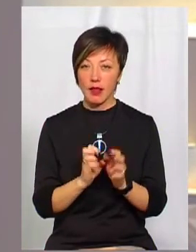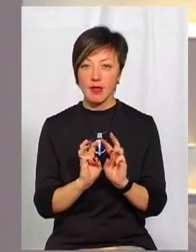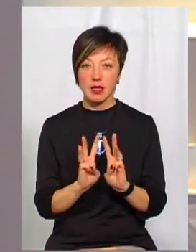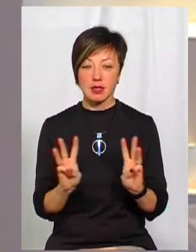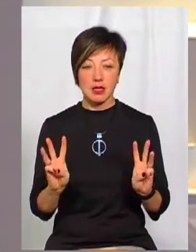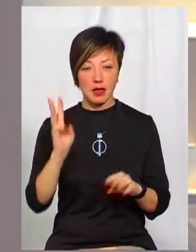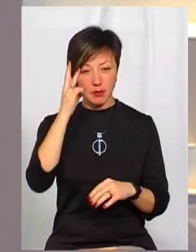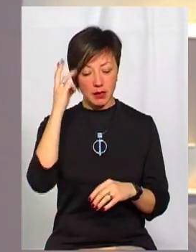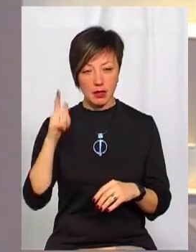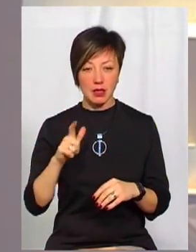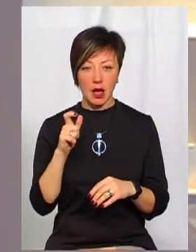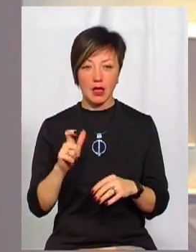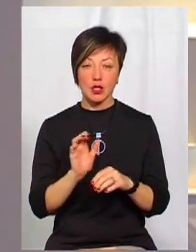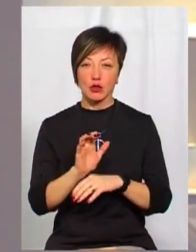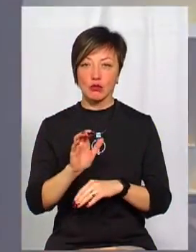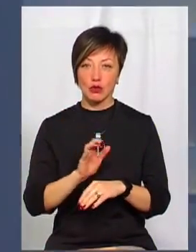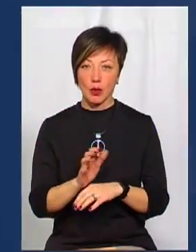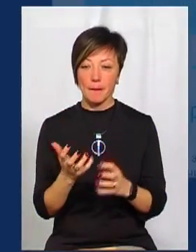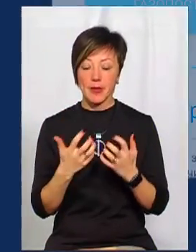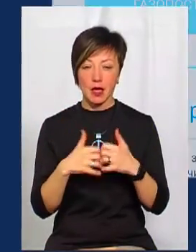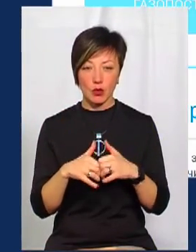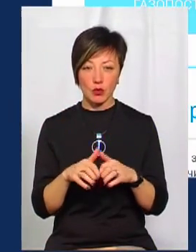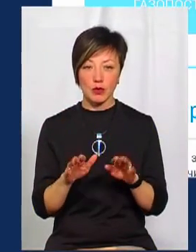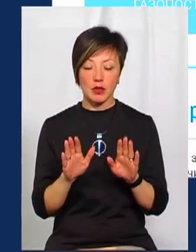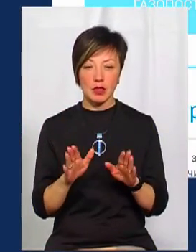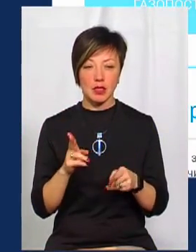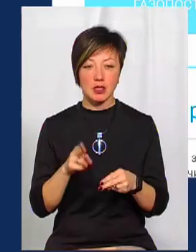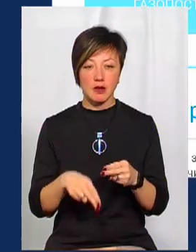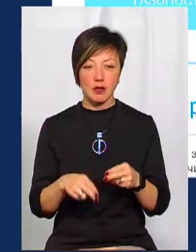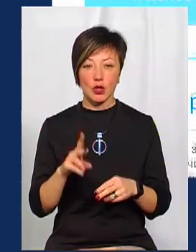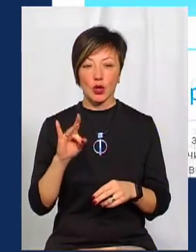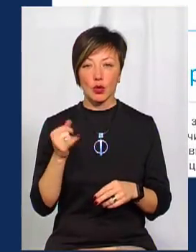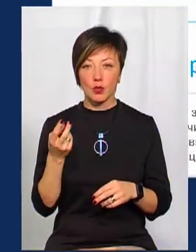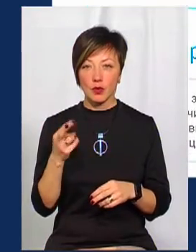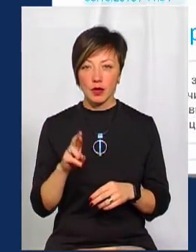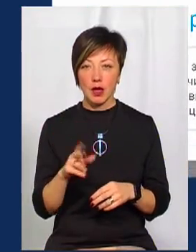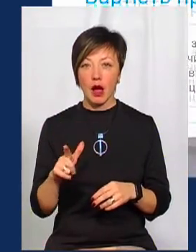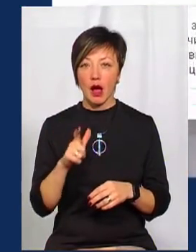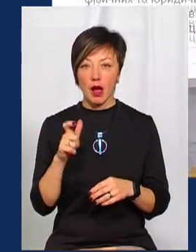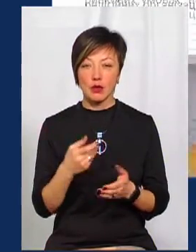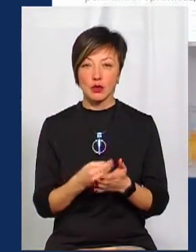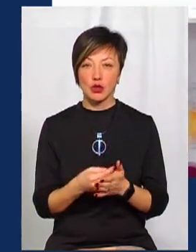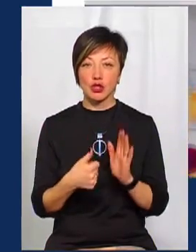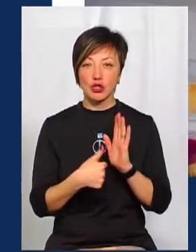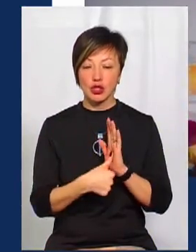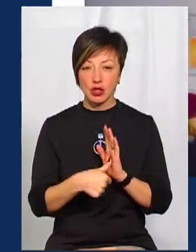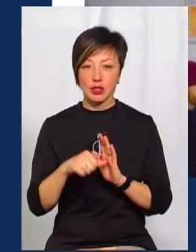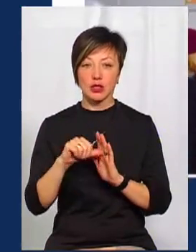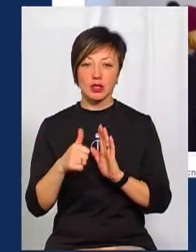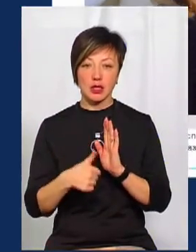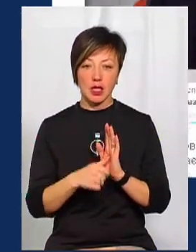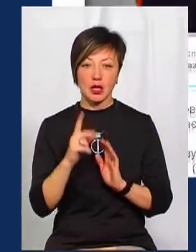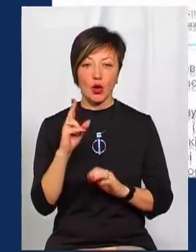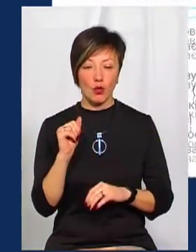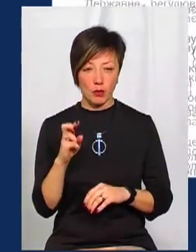сайт «Хмельницькгазбуду». От підрахунки, буквально такі на завершення. В грудні газ для жителів Хмельниччини коштував 6,16 за